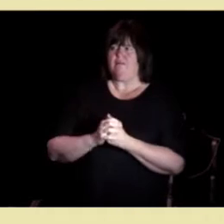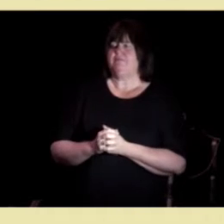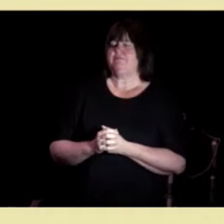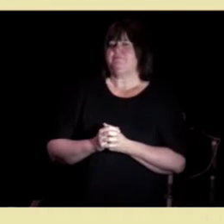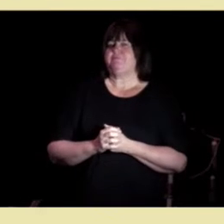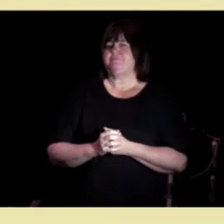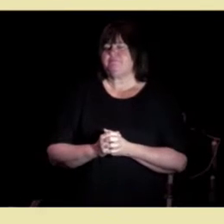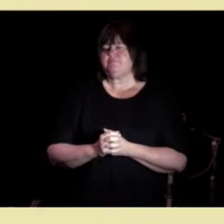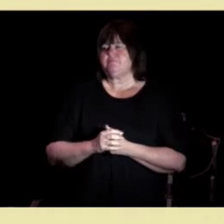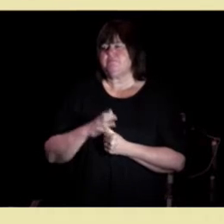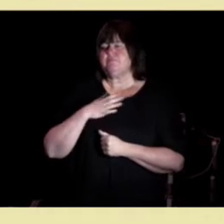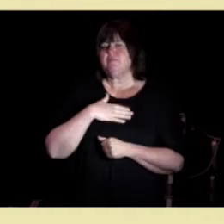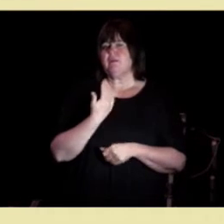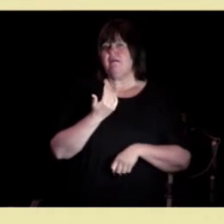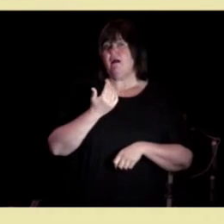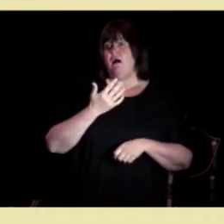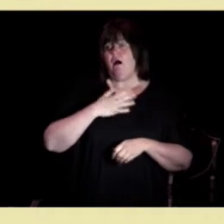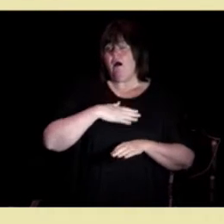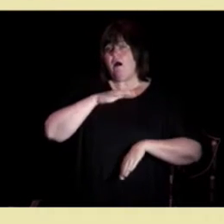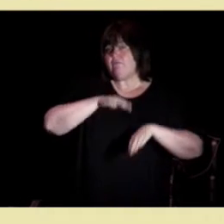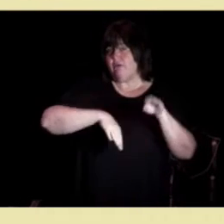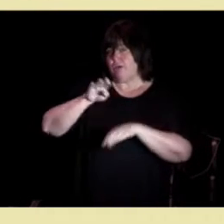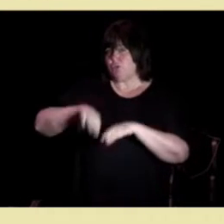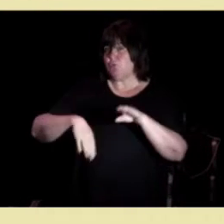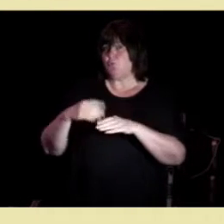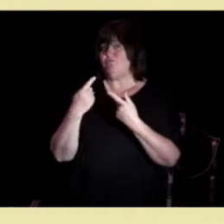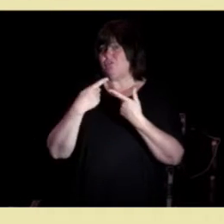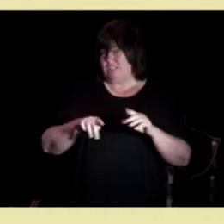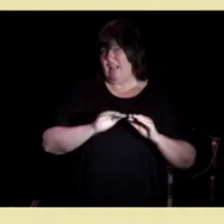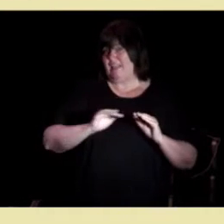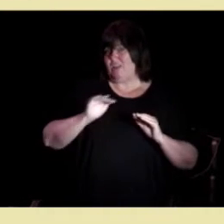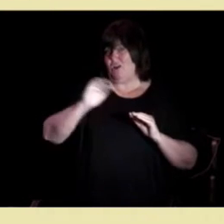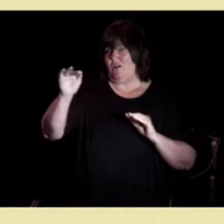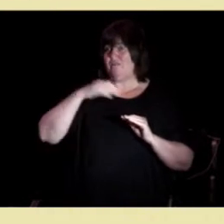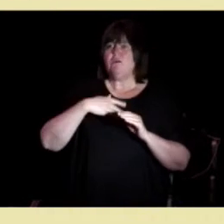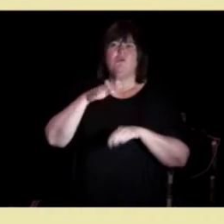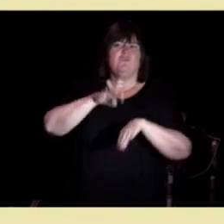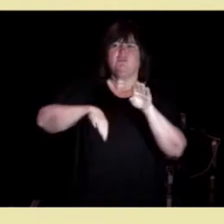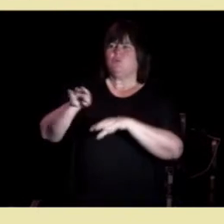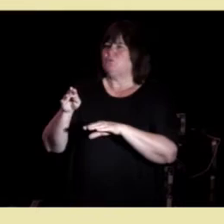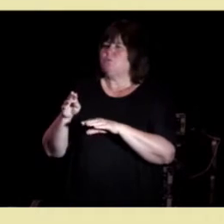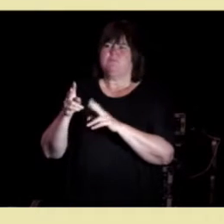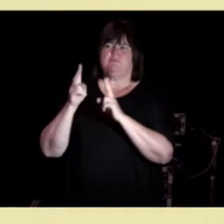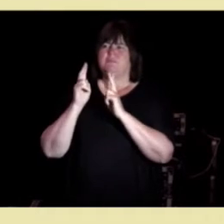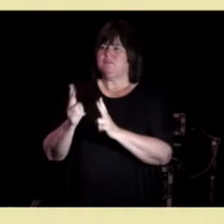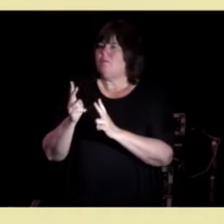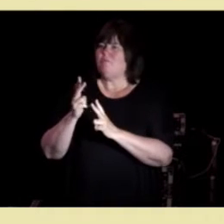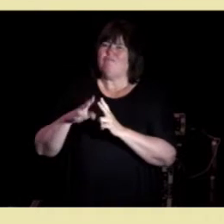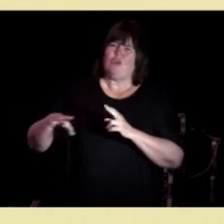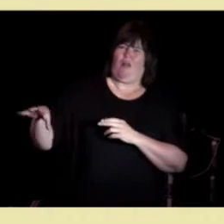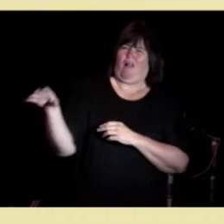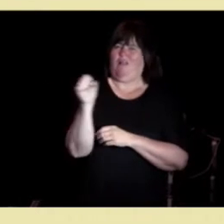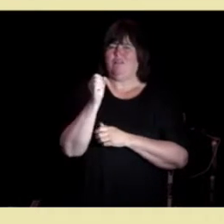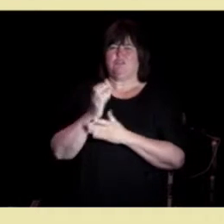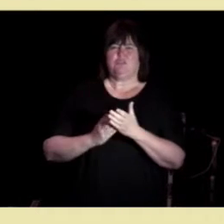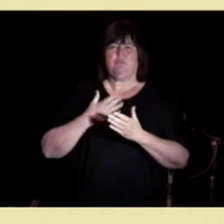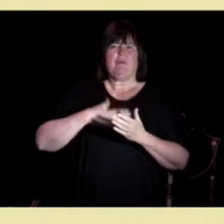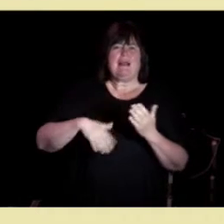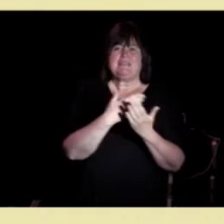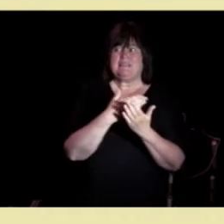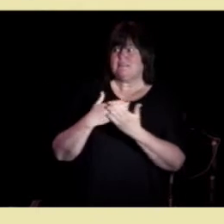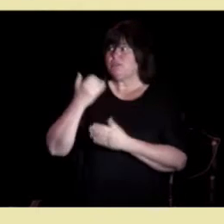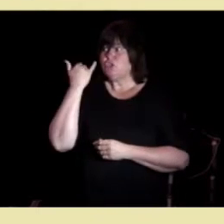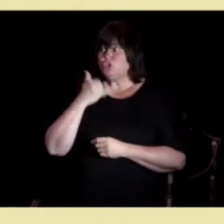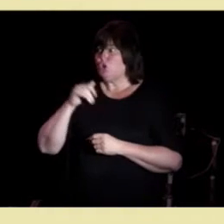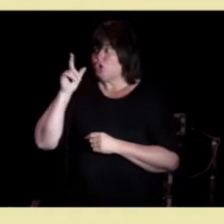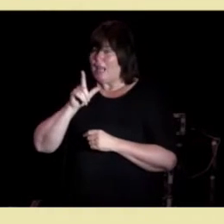Det er grader av variasjon, og variasjon forekommer ikke i like stor grad for alle typer helsetjenester. John Wenberg